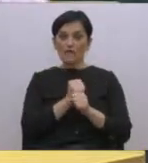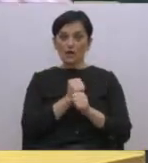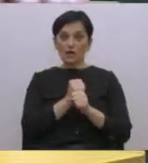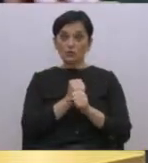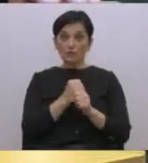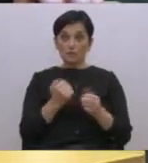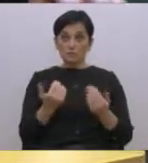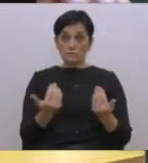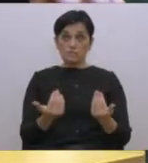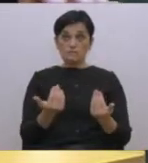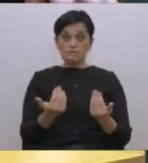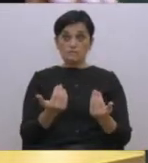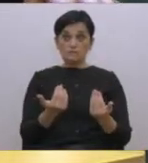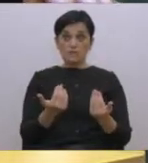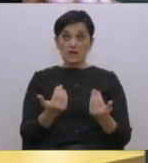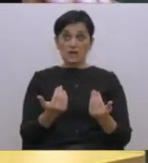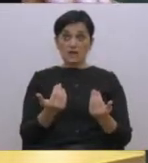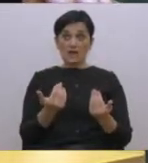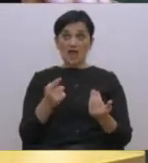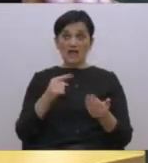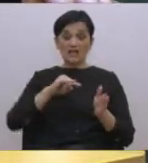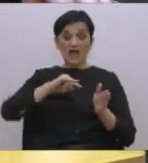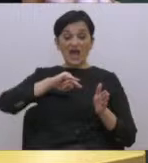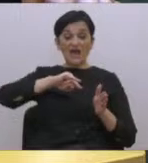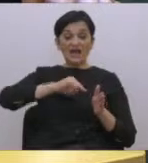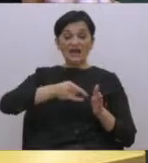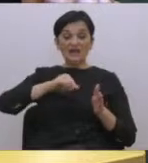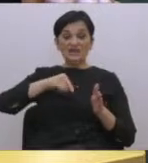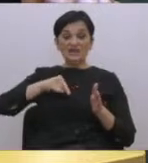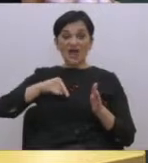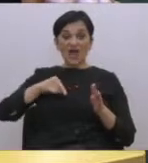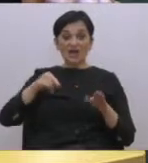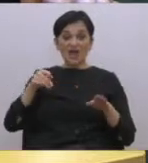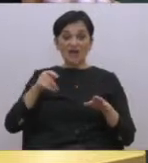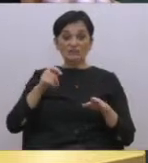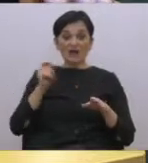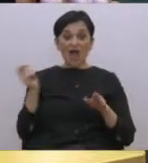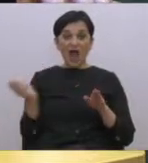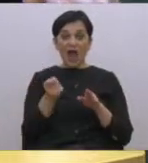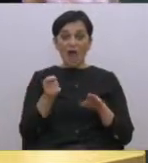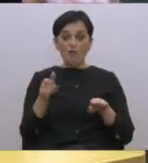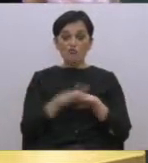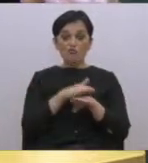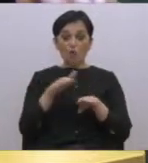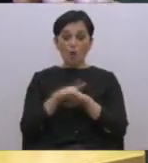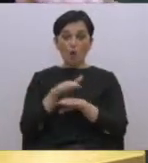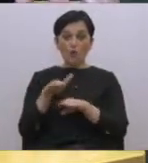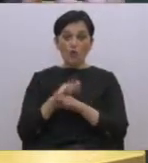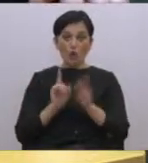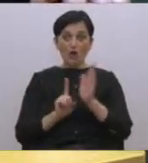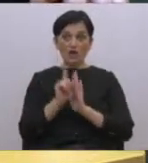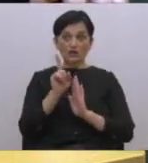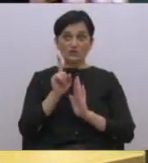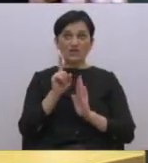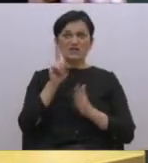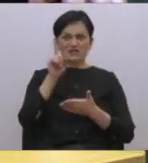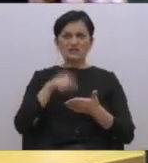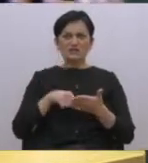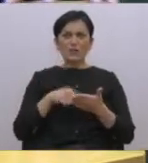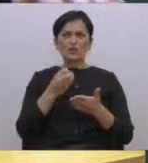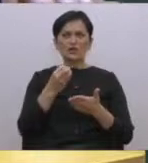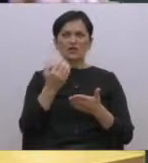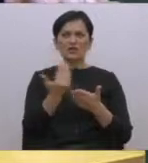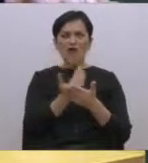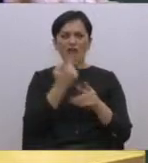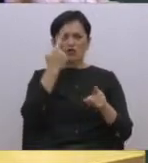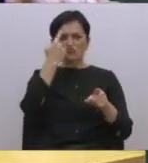Აი ახლა კი ეს ხვრელების ამოქოლვა დაიწყო ამ თემაზე. Da, dar cum le bulliu, arăt, ce-a dat, ce-i derea, ca să-l smoi